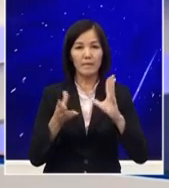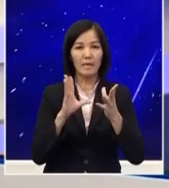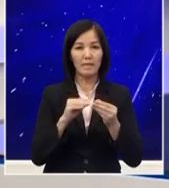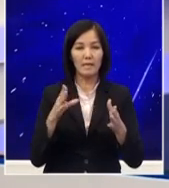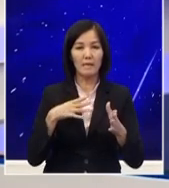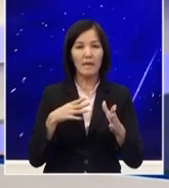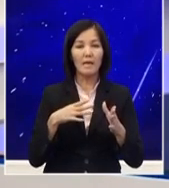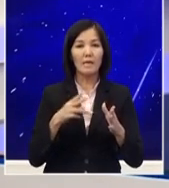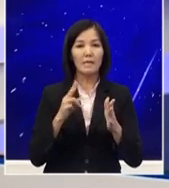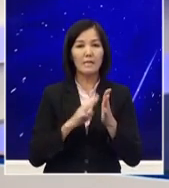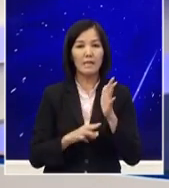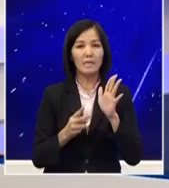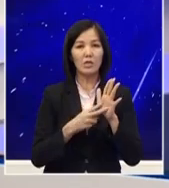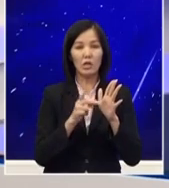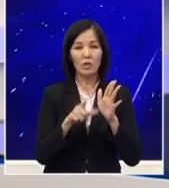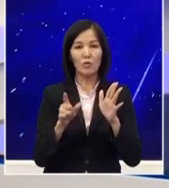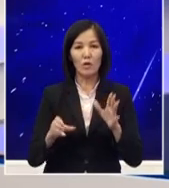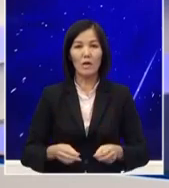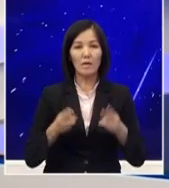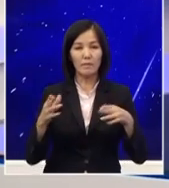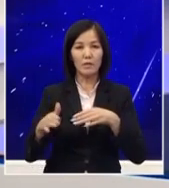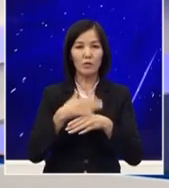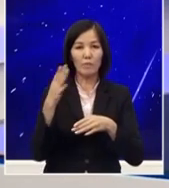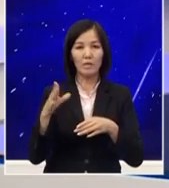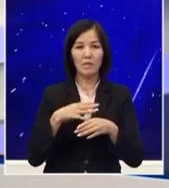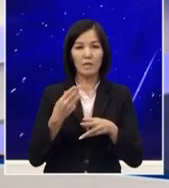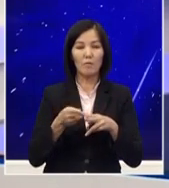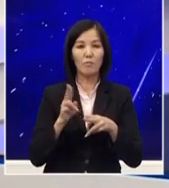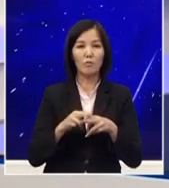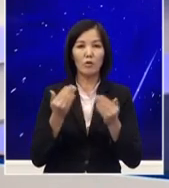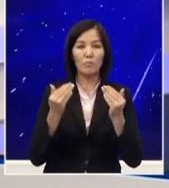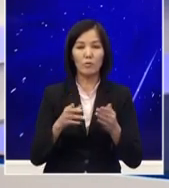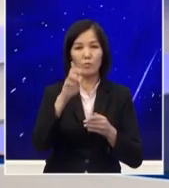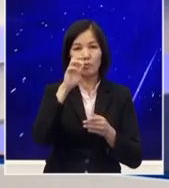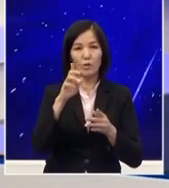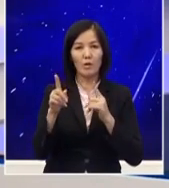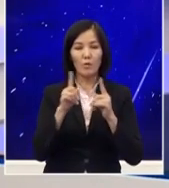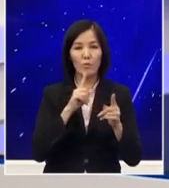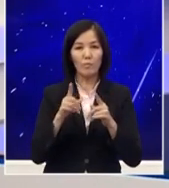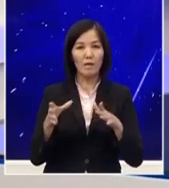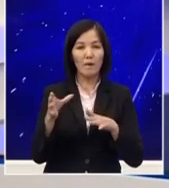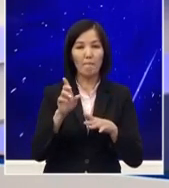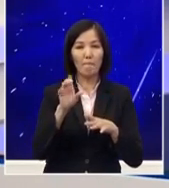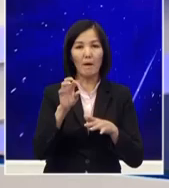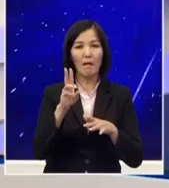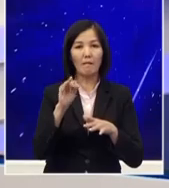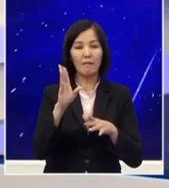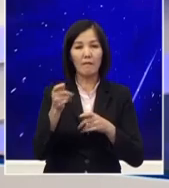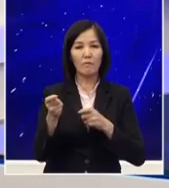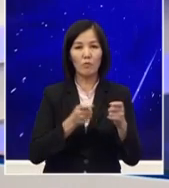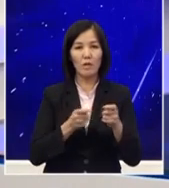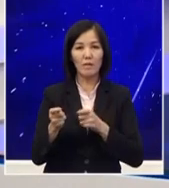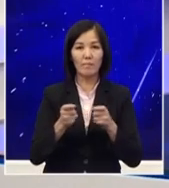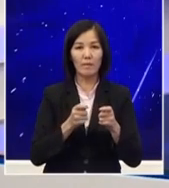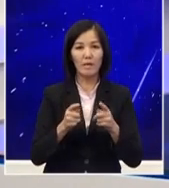барысында анықталған. Нәтижесінде 87 тұлға қылмыстық жауапкершілікке тартылды. Бұл туралы бүгін әкімдікте Амандық Баталовтың төрағалығымен